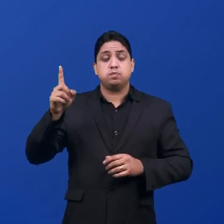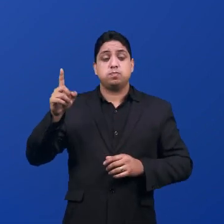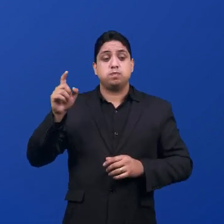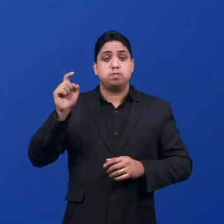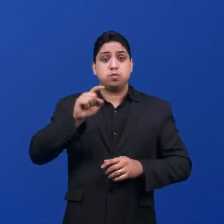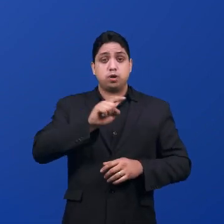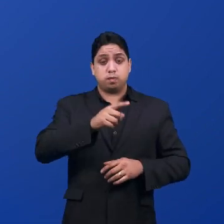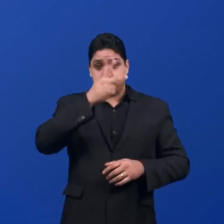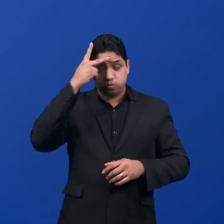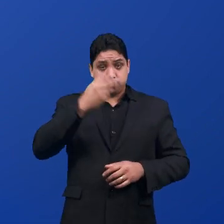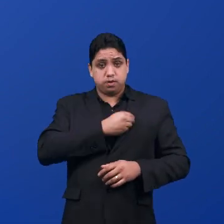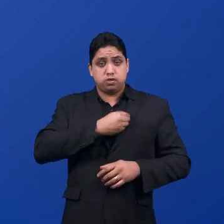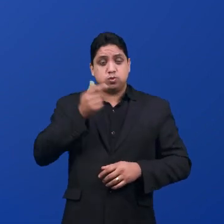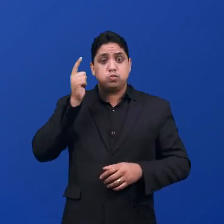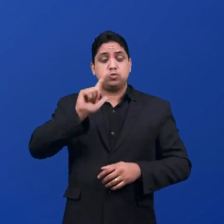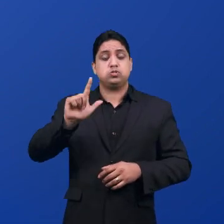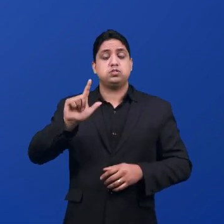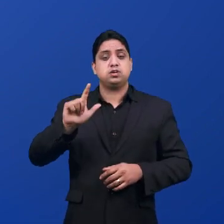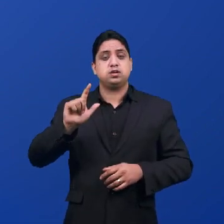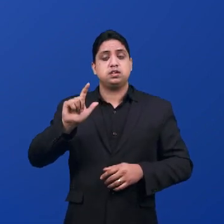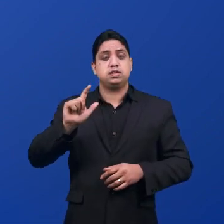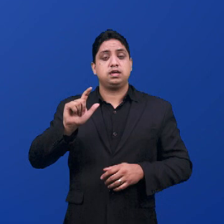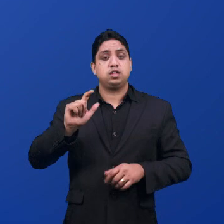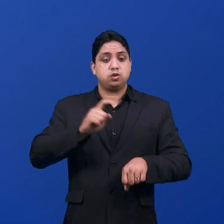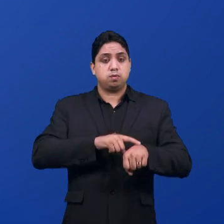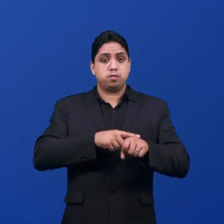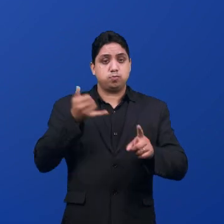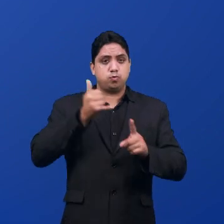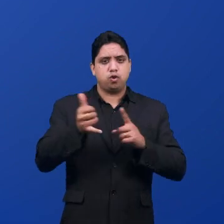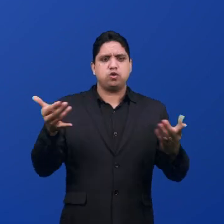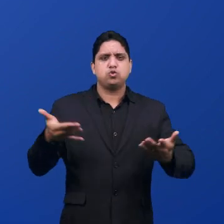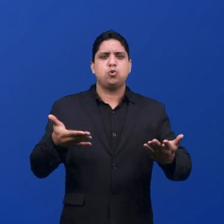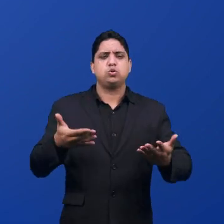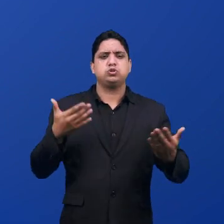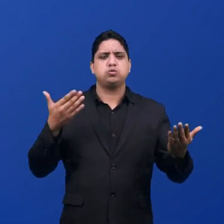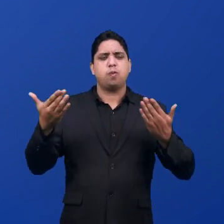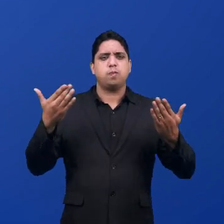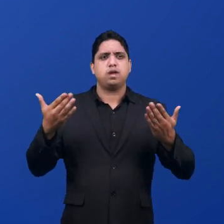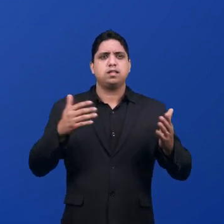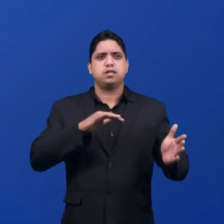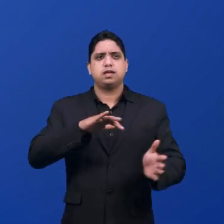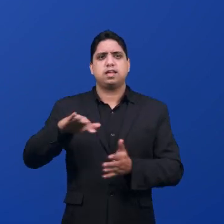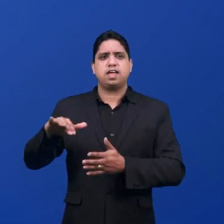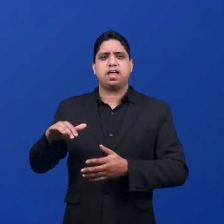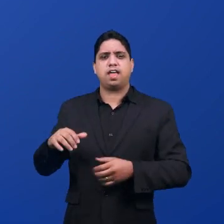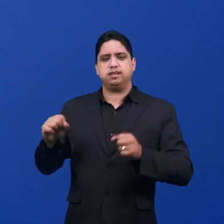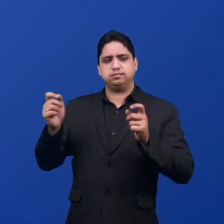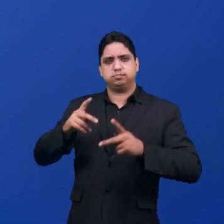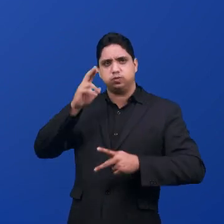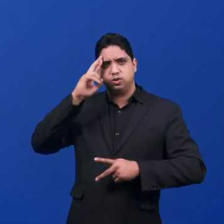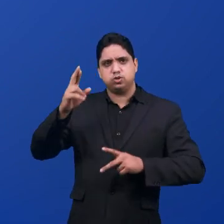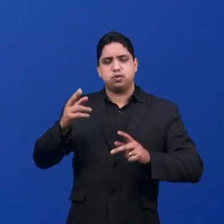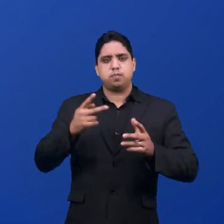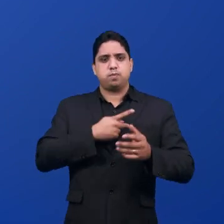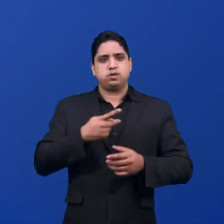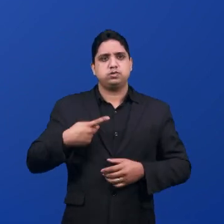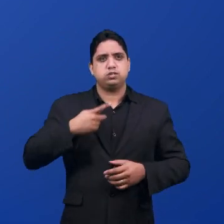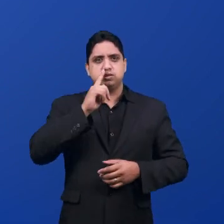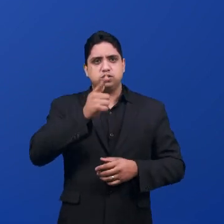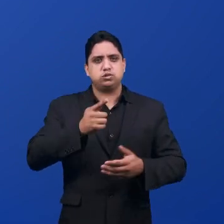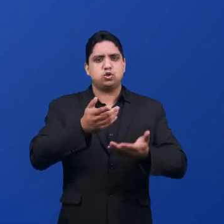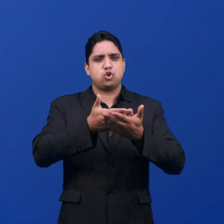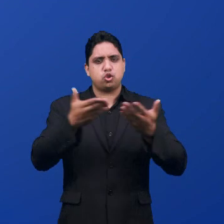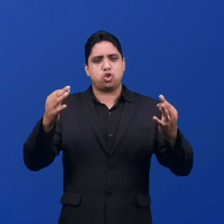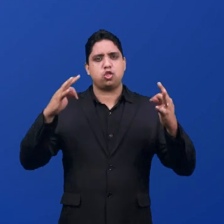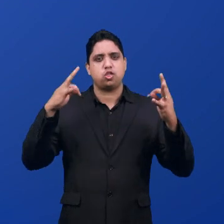Dieu pour toucher l'impie dans un monde prophétique actuel vécu par l'Église?